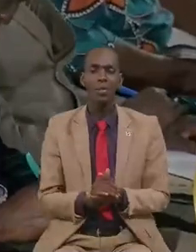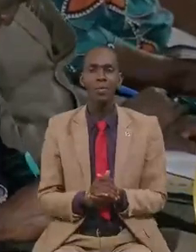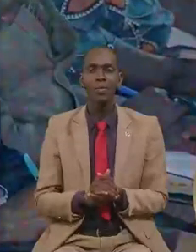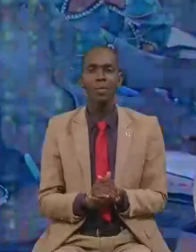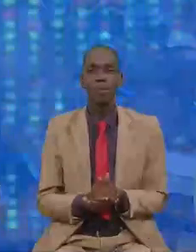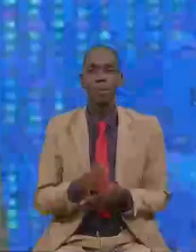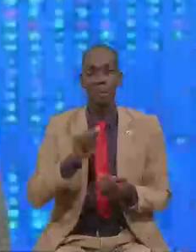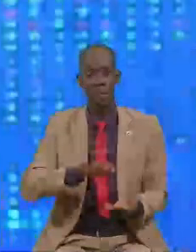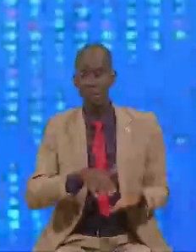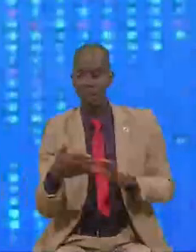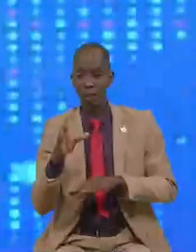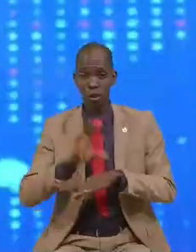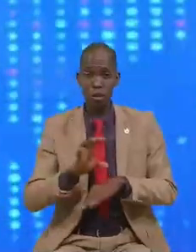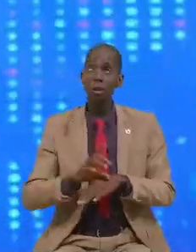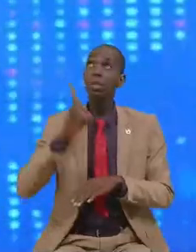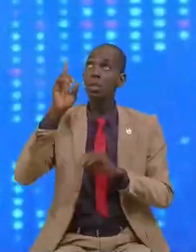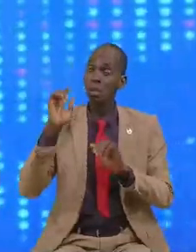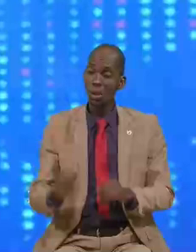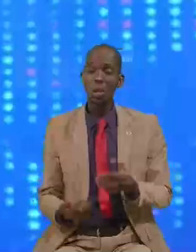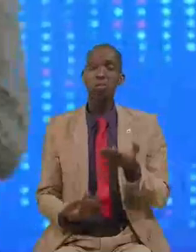Une assemblée morte, il peut la relever.